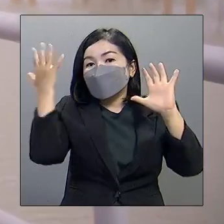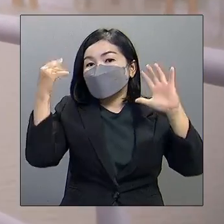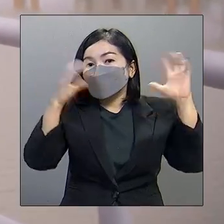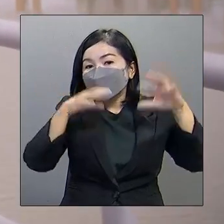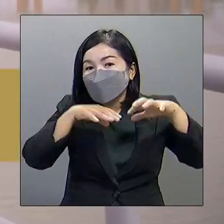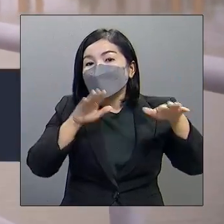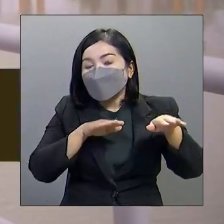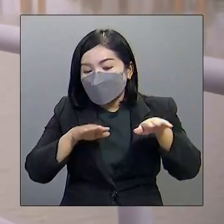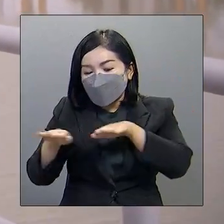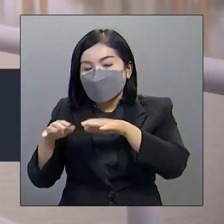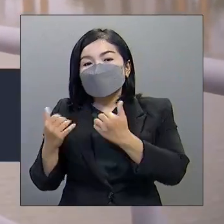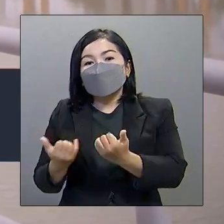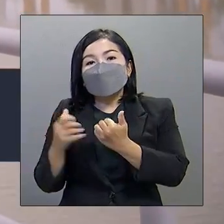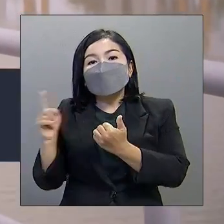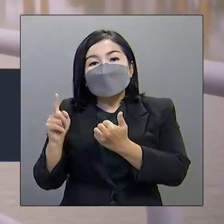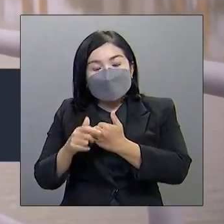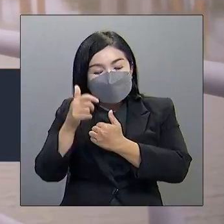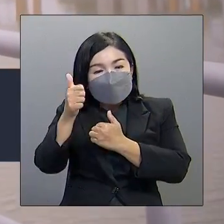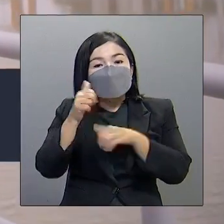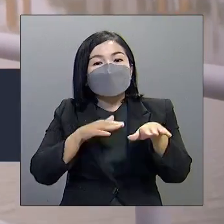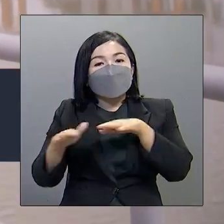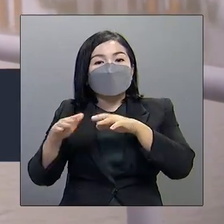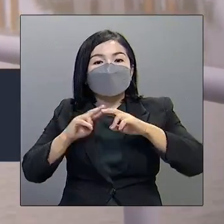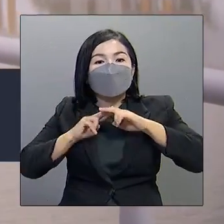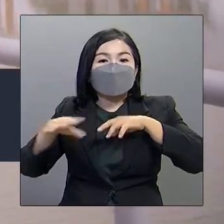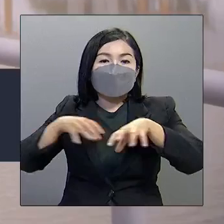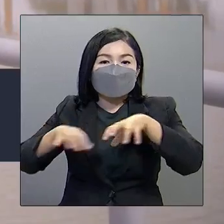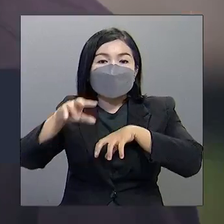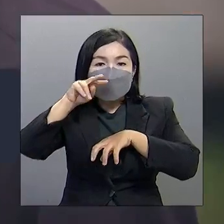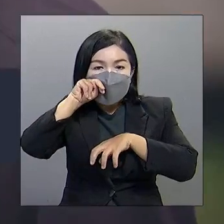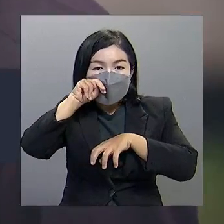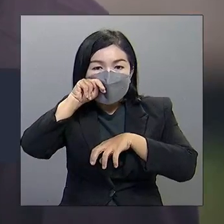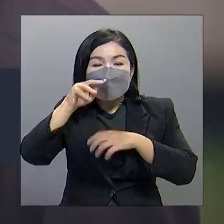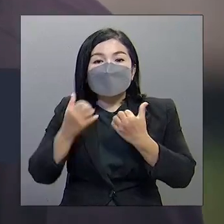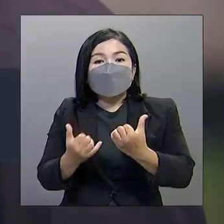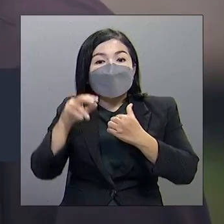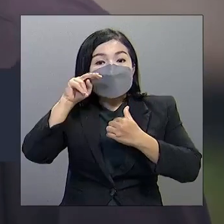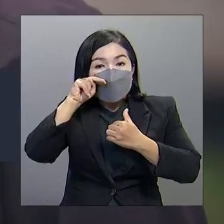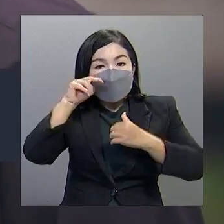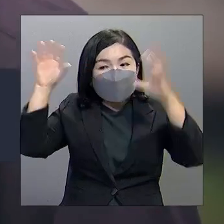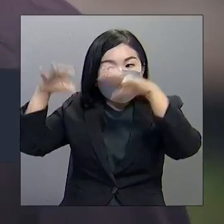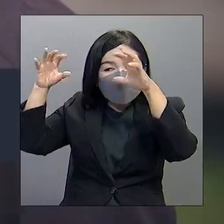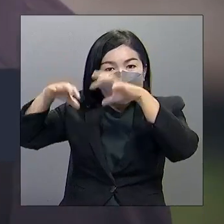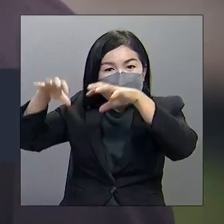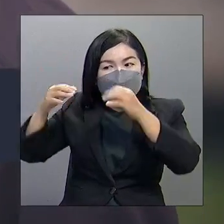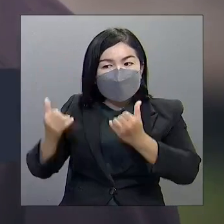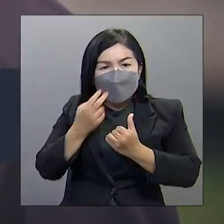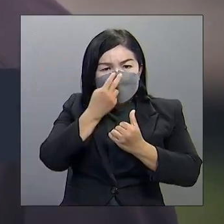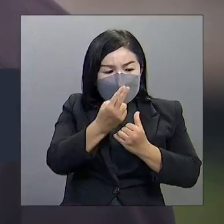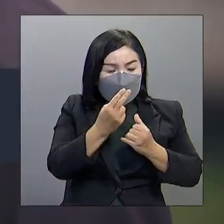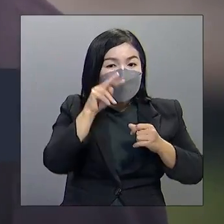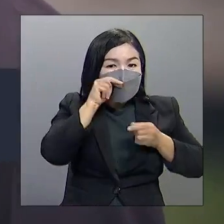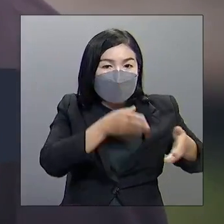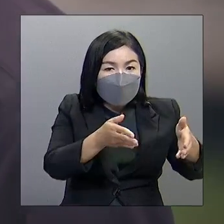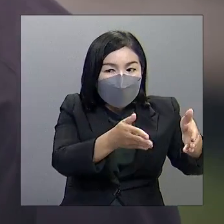การเตรียมความพร้อมเนี่ยมันก็เป็นสิ่งที่ดีที่เราจะเตรียมไว้นะครับเพราะว่าในส่วนของน้ำที่มาเนี่ยก็ดูแล้วอะแนวโน้มปากตักเนี่ยก็น่า